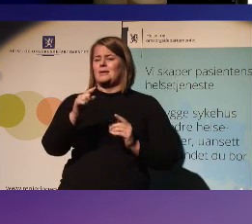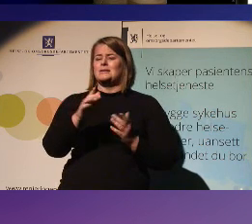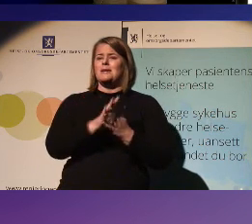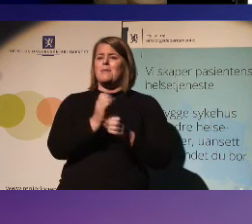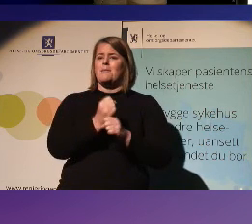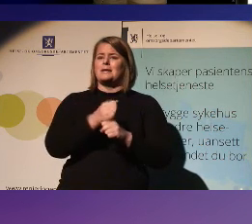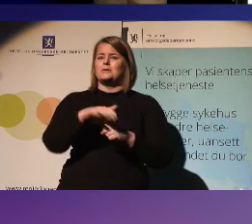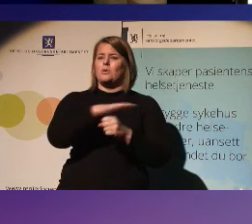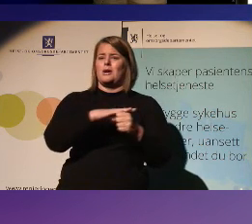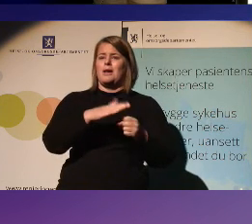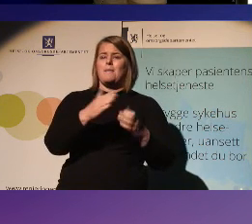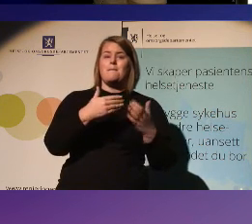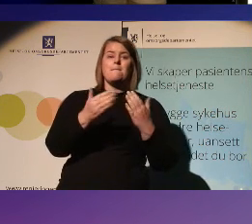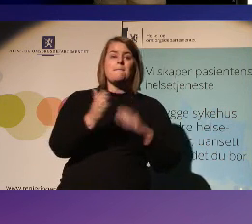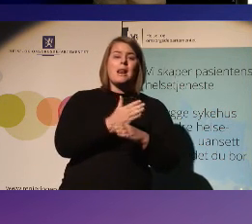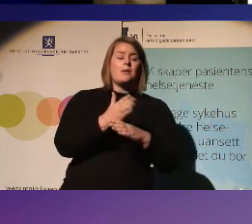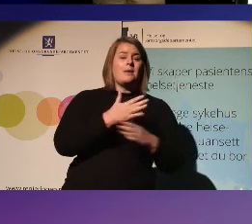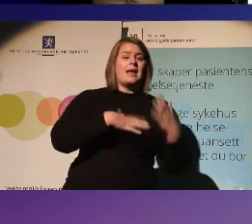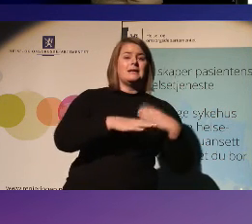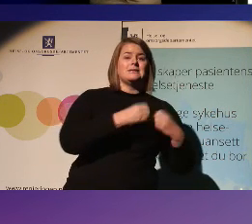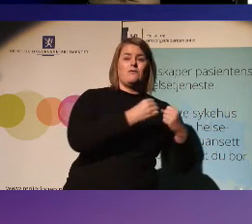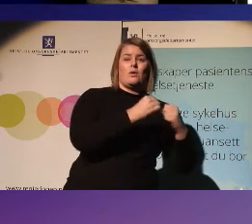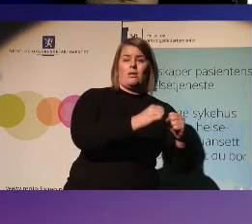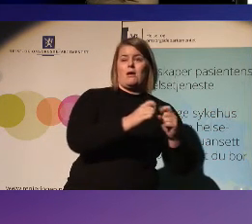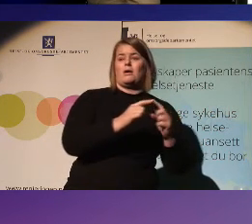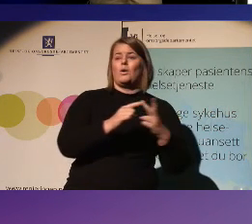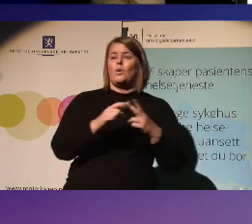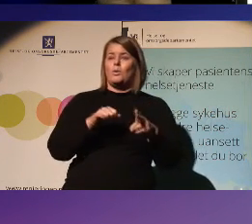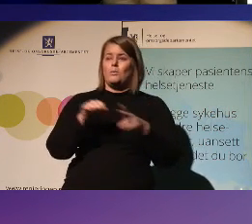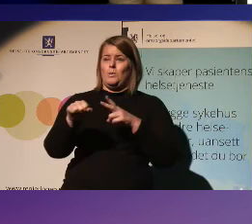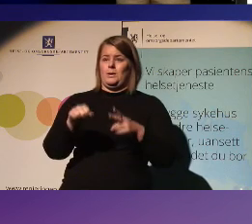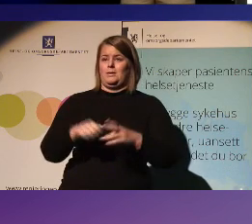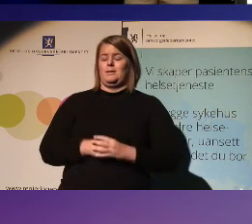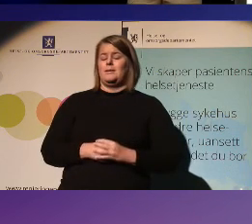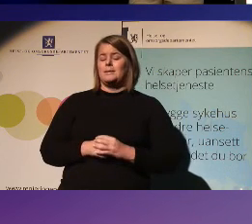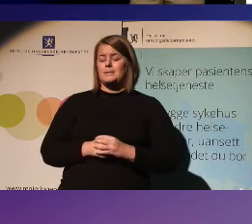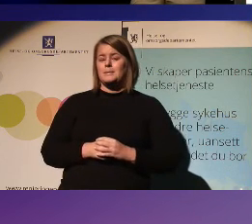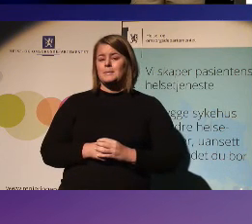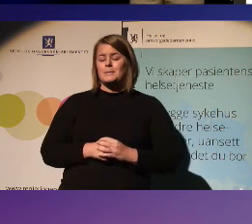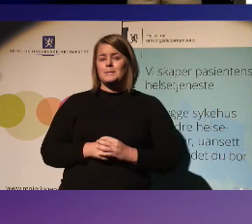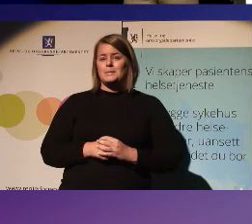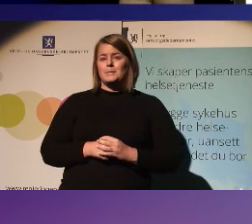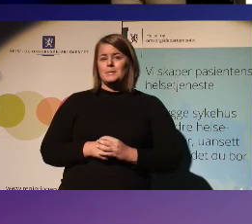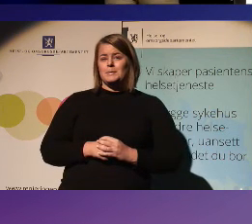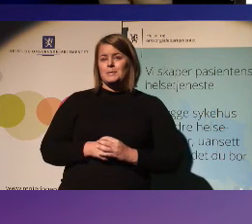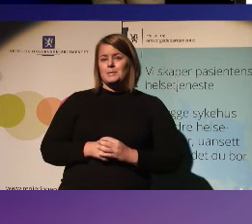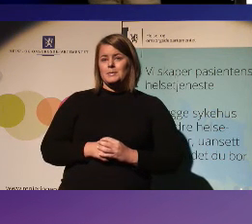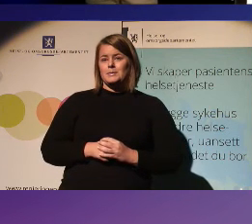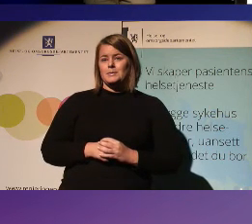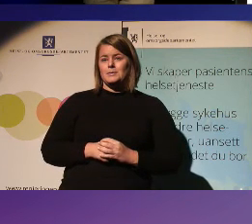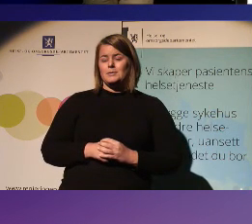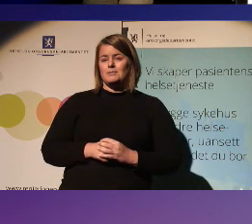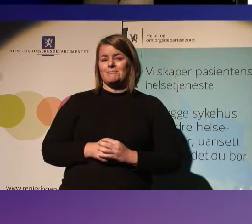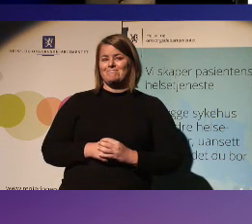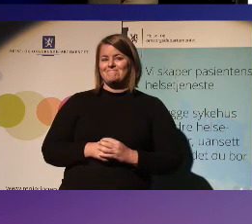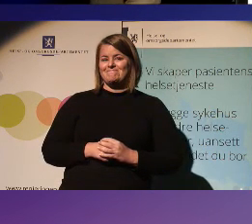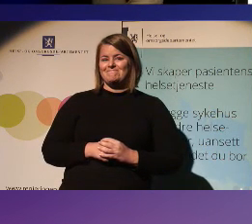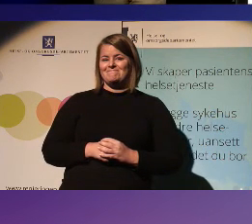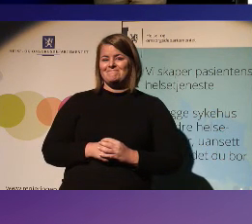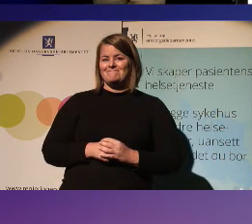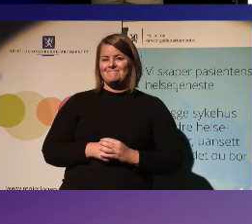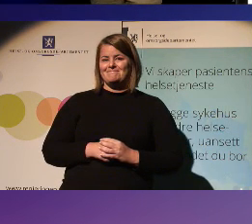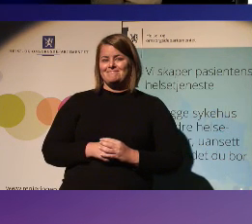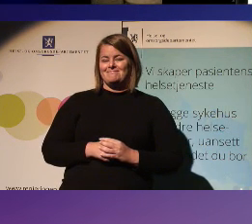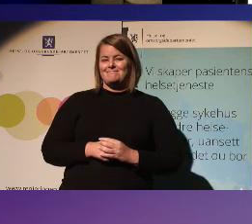samarbeidsområder mellom helseforetak og kommuner. Og jeg har veldig lyst til å